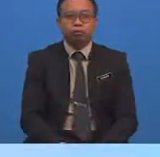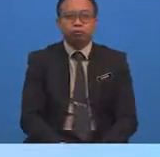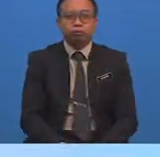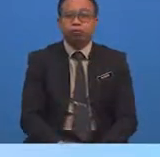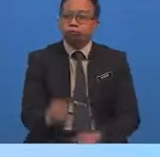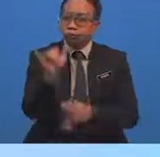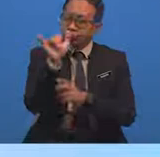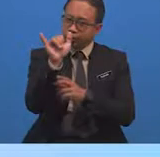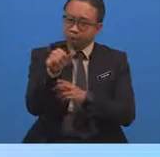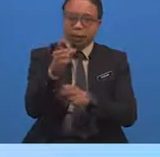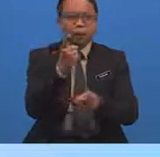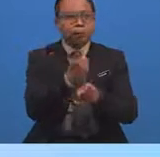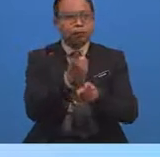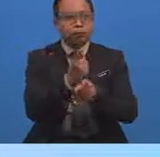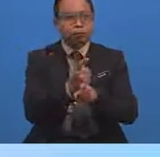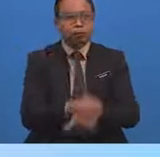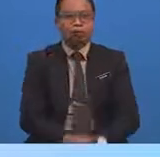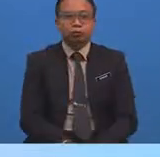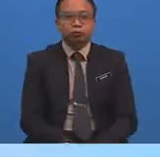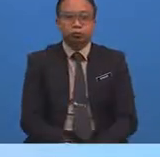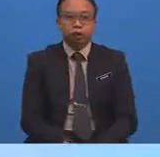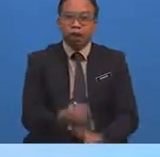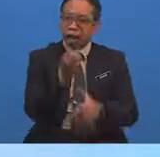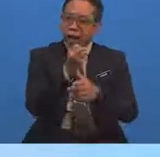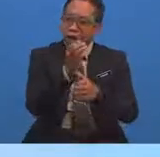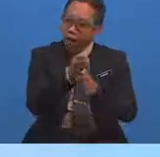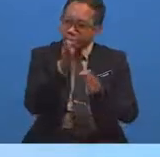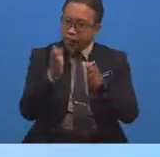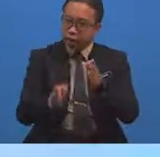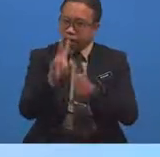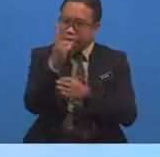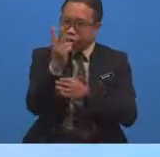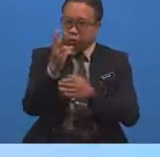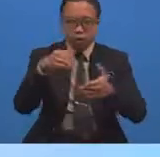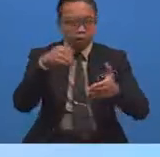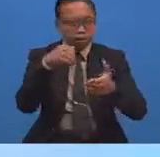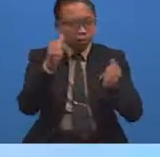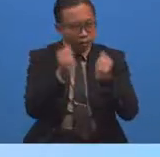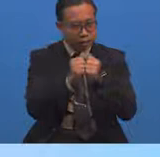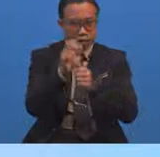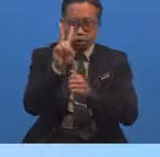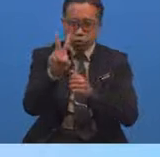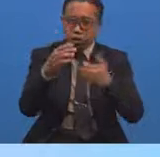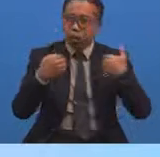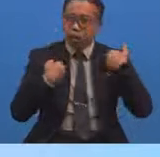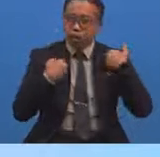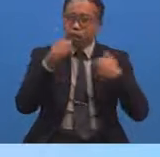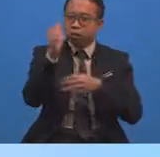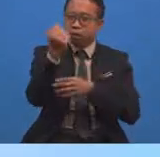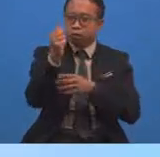ia betul Anta ST12 dengan dua ada